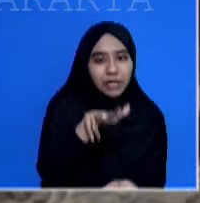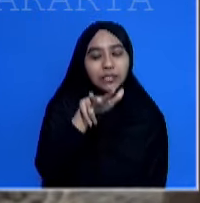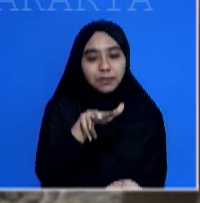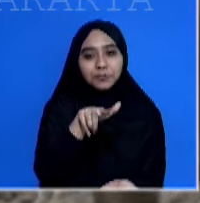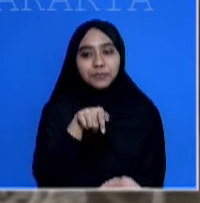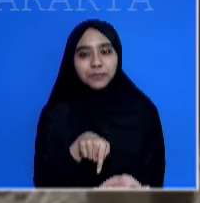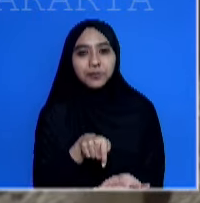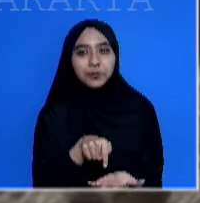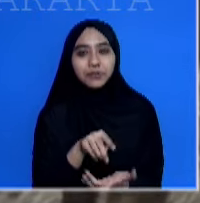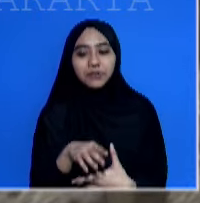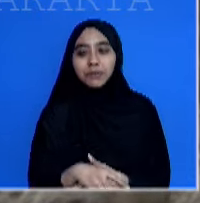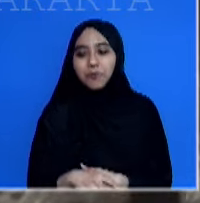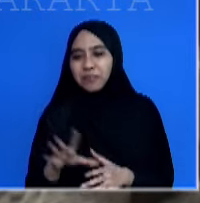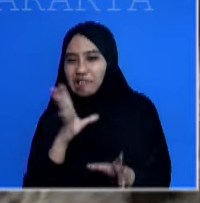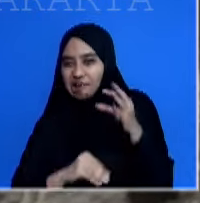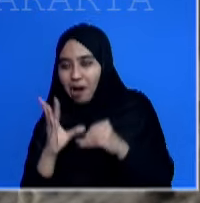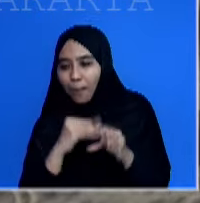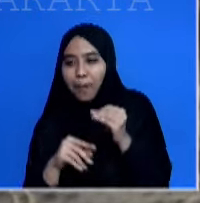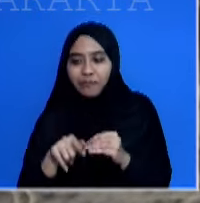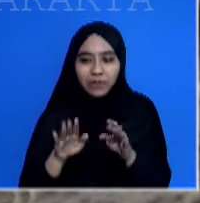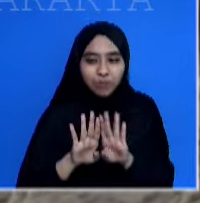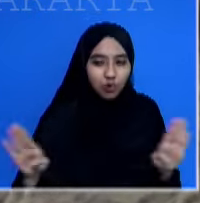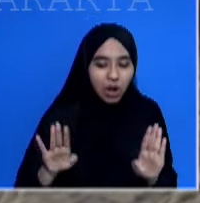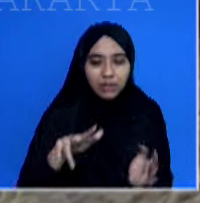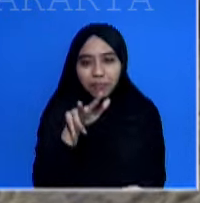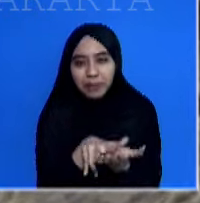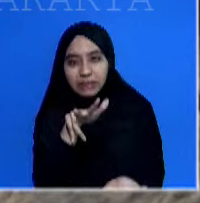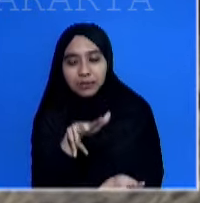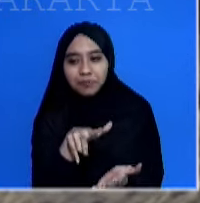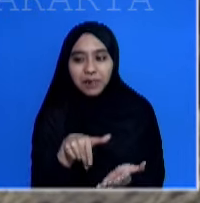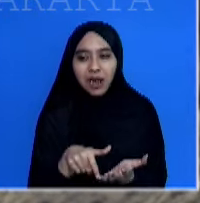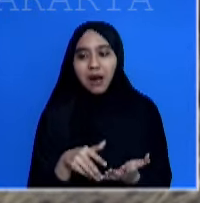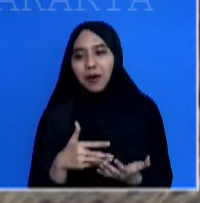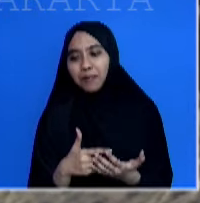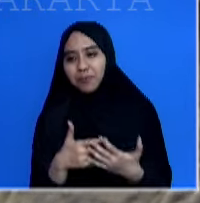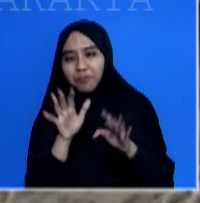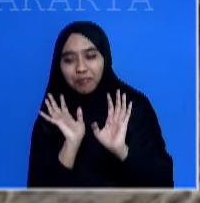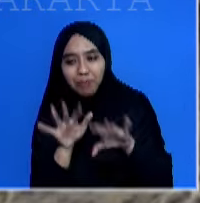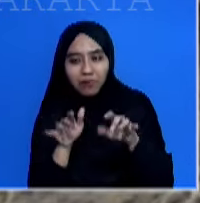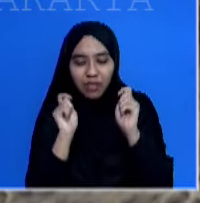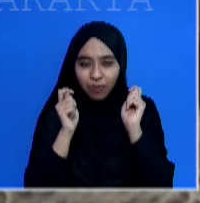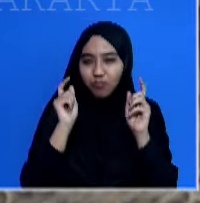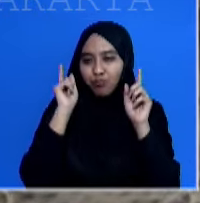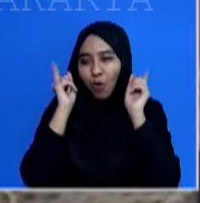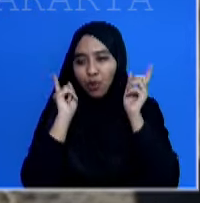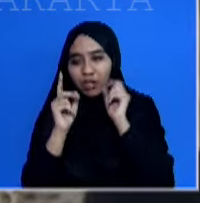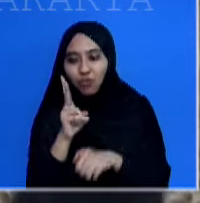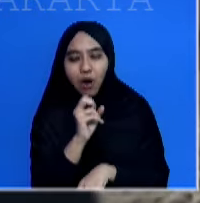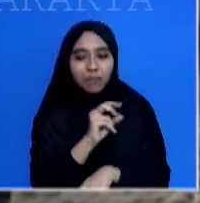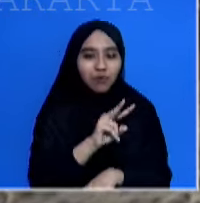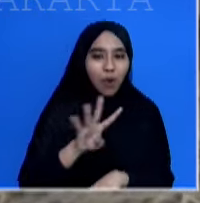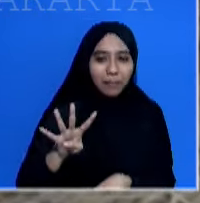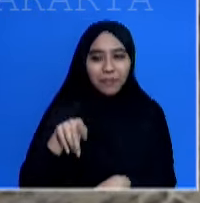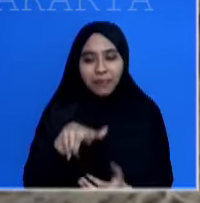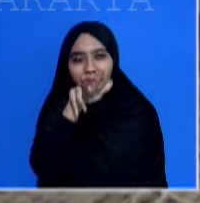akan melakukan rapat pleno terbuka penetapan perolehan kursi partai politik pemilu 2024 dan penetapan